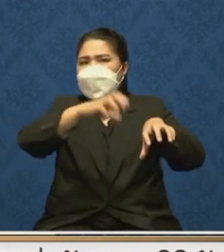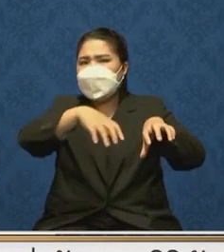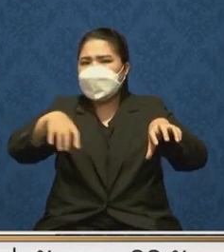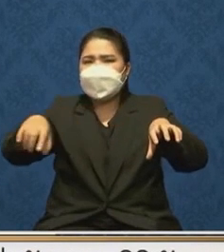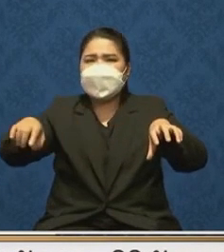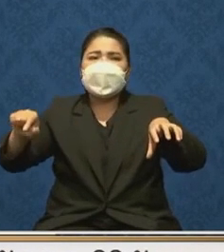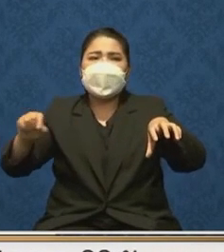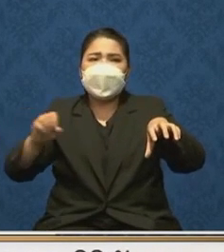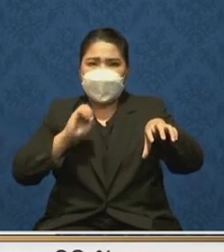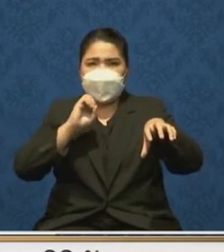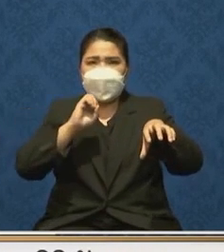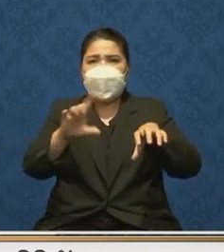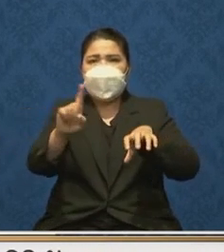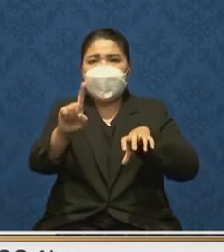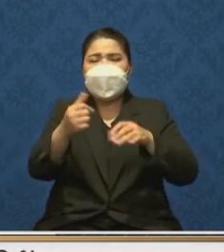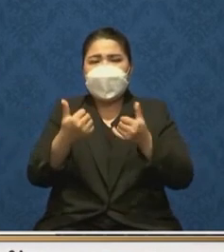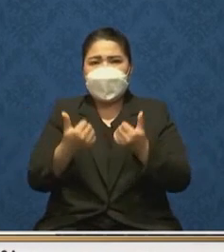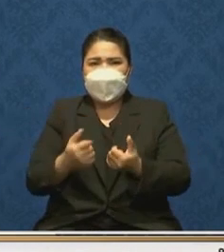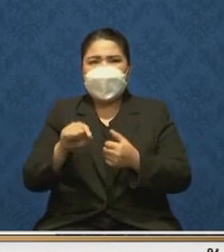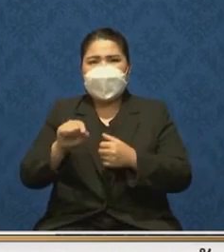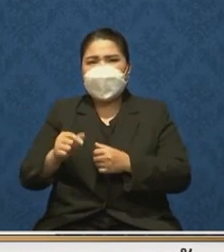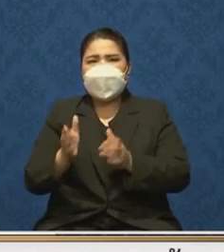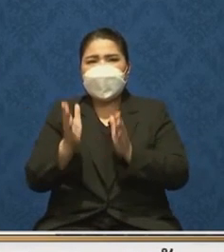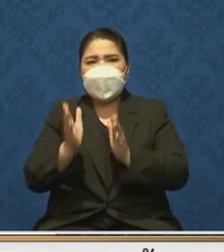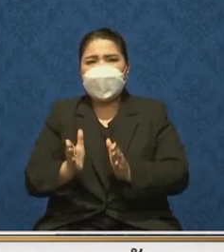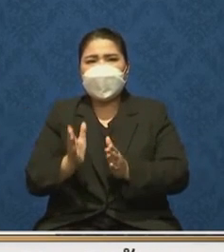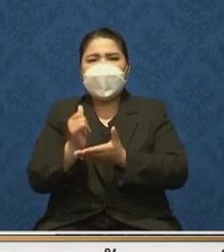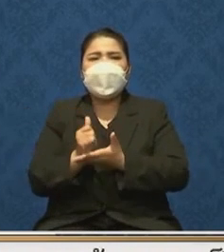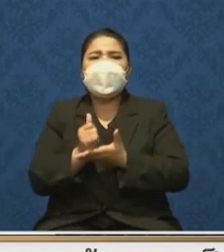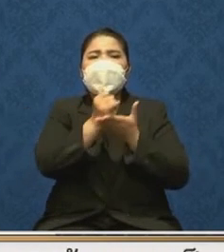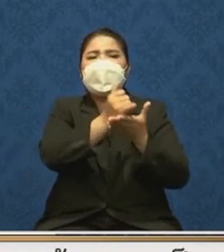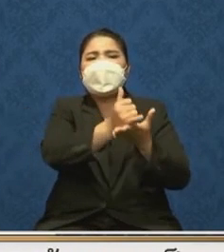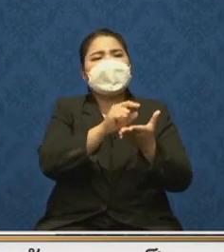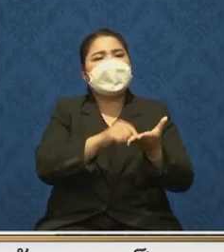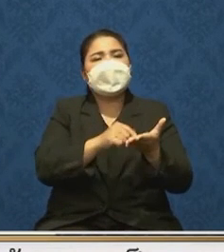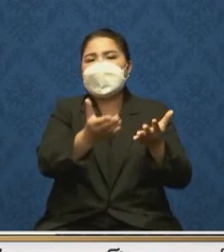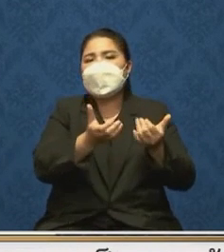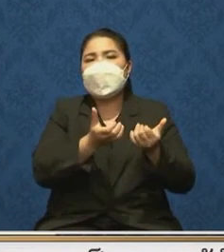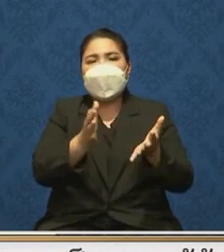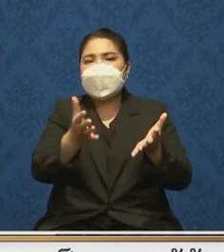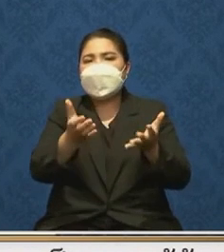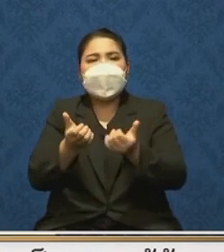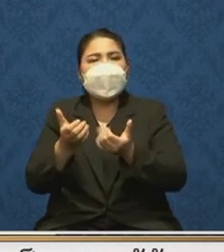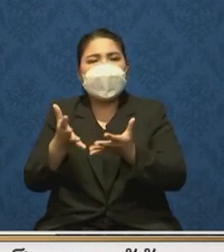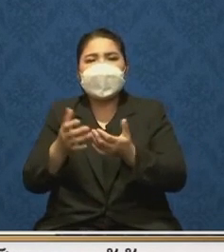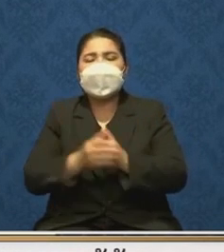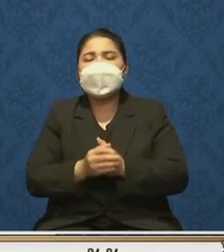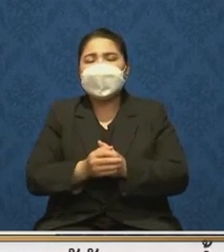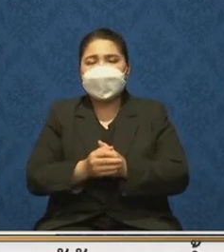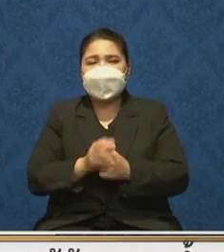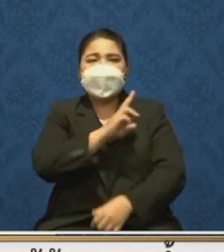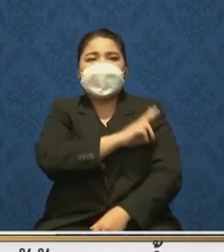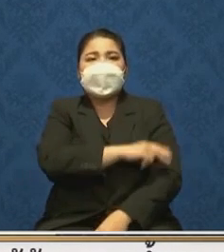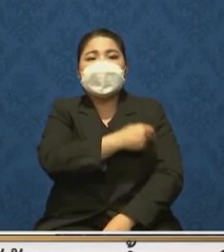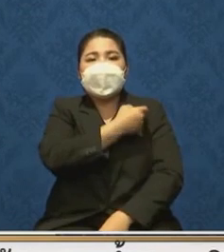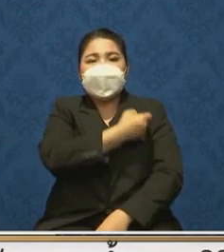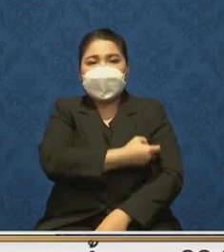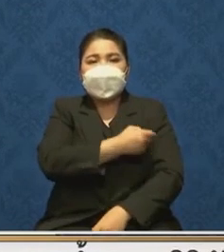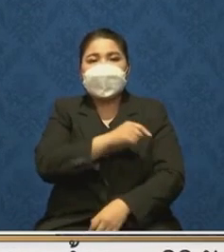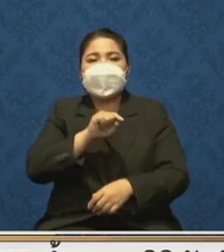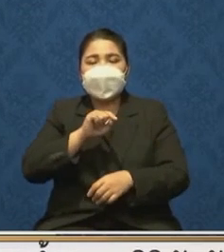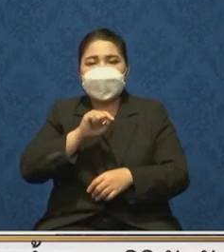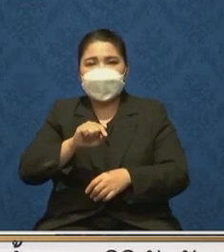ปฏิเศษการรับผู้ป่วยไม่ขีวันมานี้ก็มีโงพยาบาลขอสไต์อ่อยชื่นนะครับโรงวเปลงยาวท